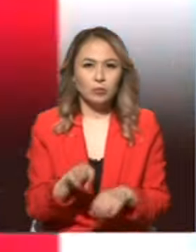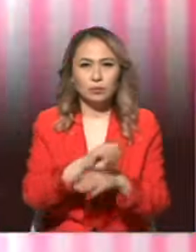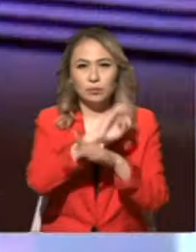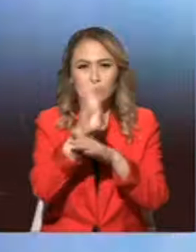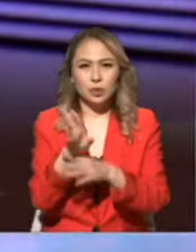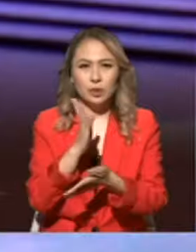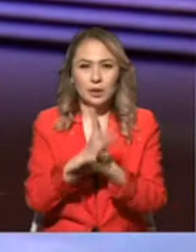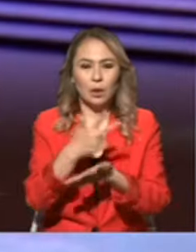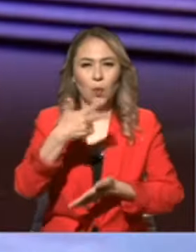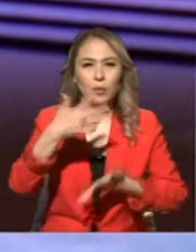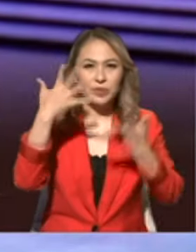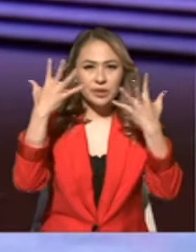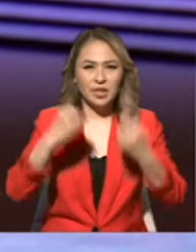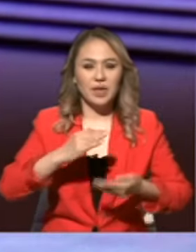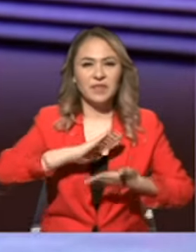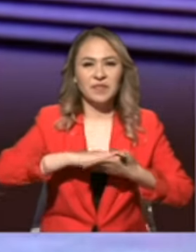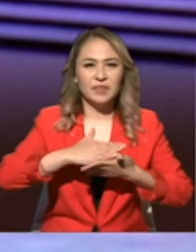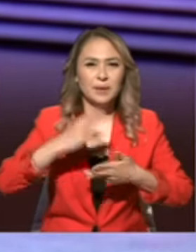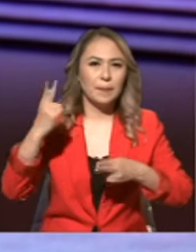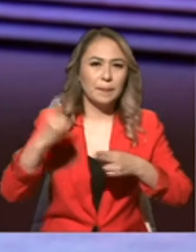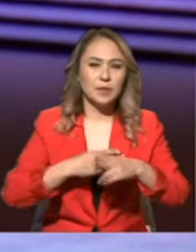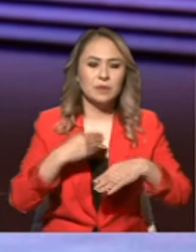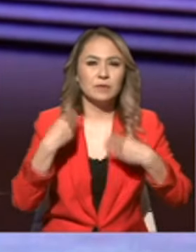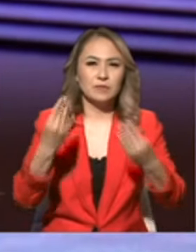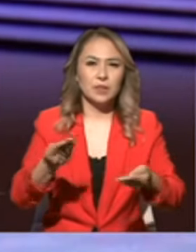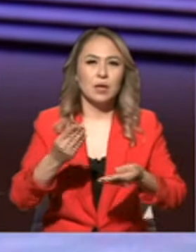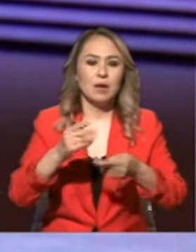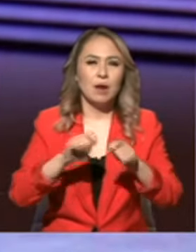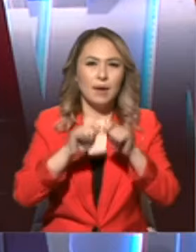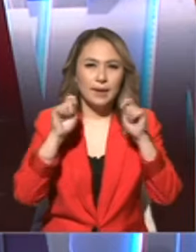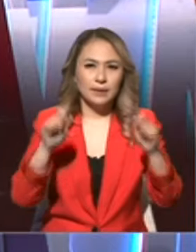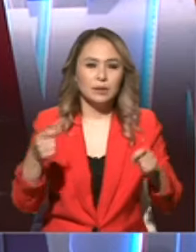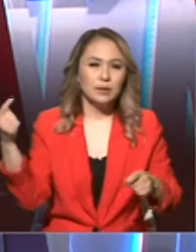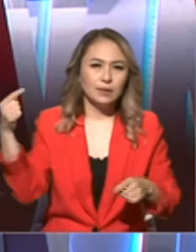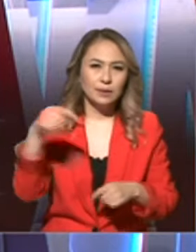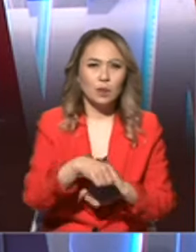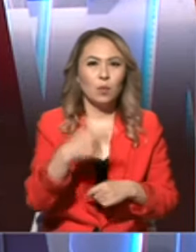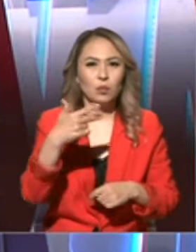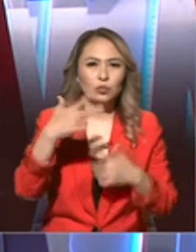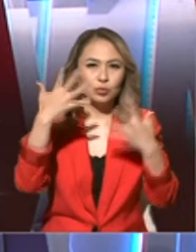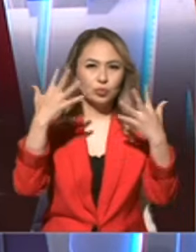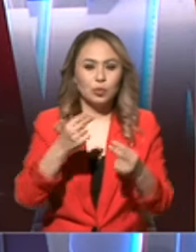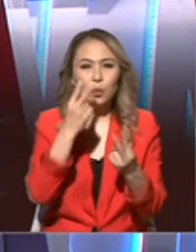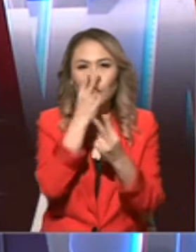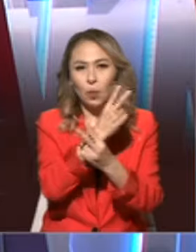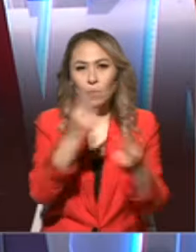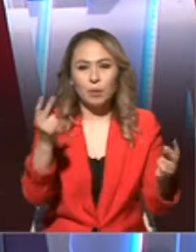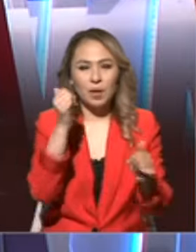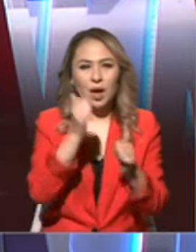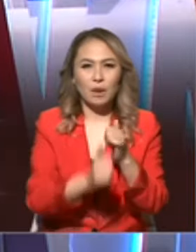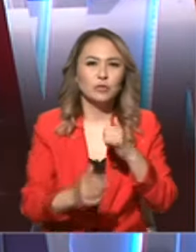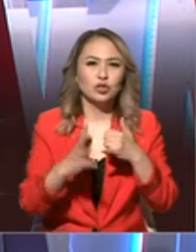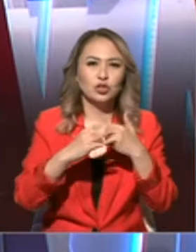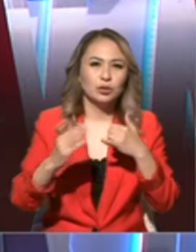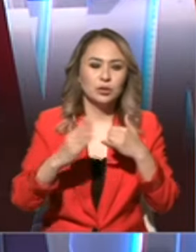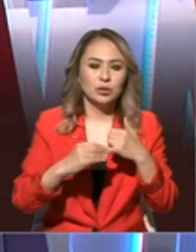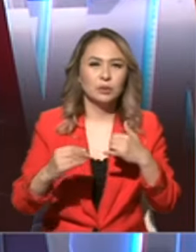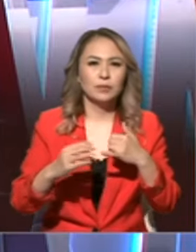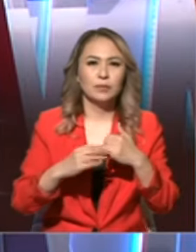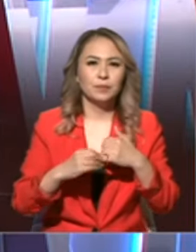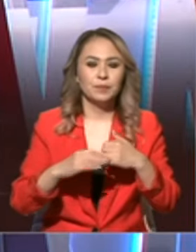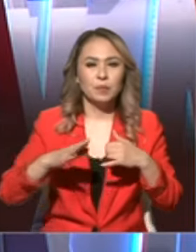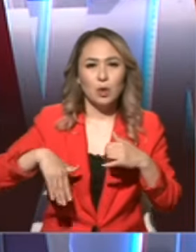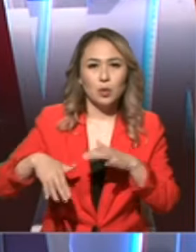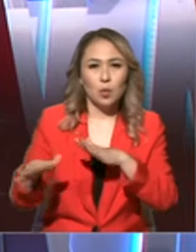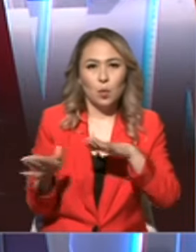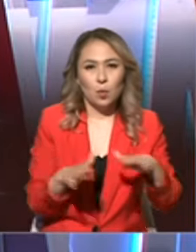30 күндік жаңағы визасыз режимдерді де ашқанымыз сол себептен. Келіп, 30 күн келіп, көрсін әрбір жерді, сараптасын. Одан